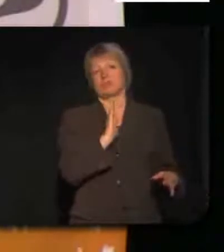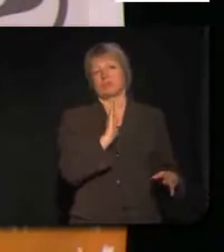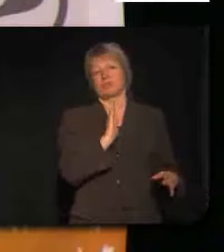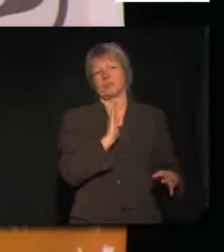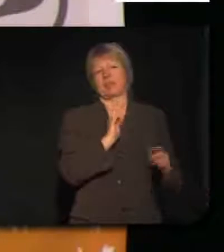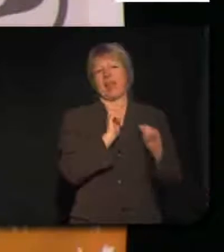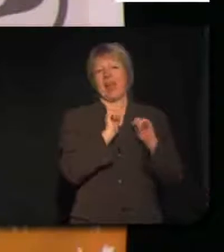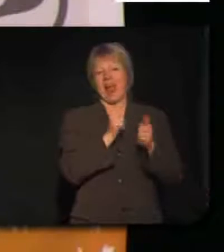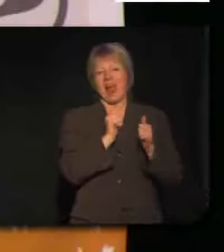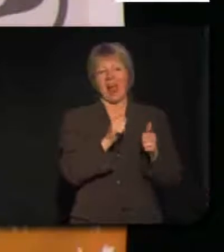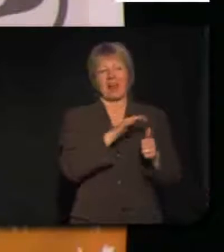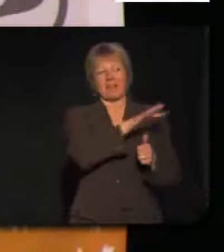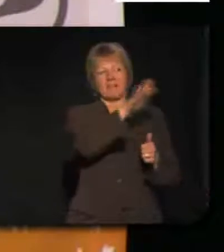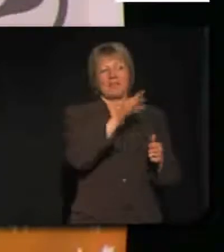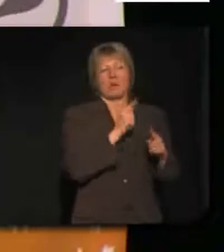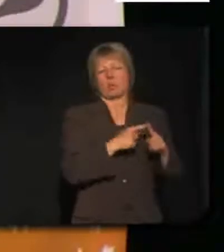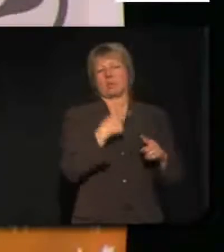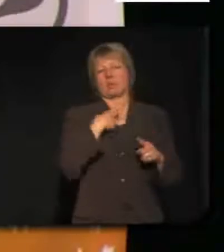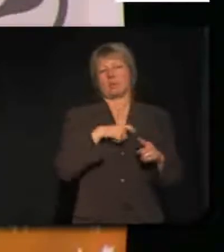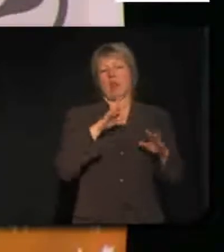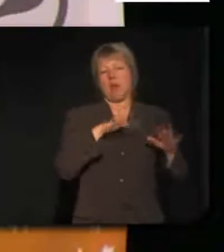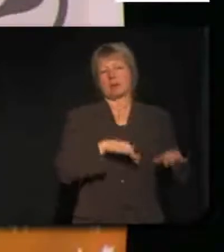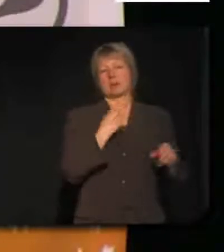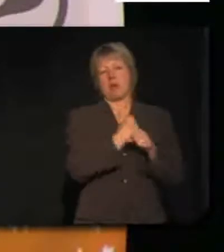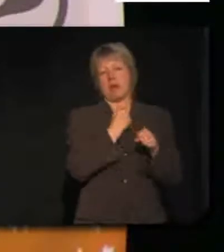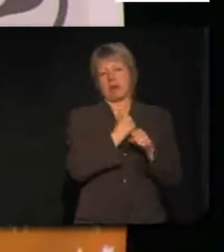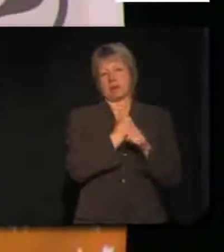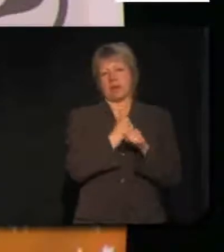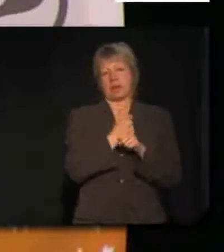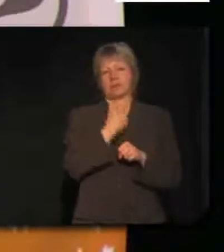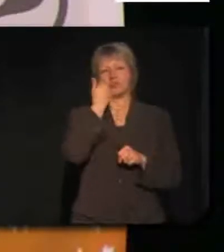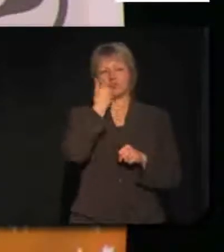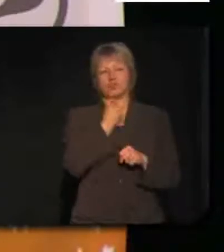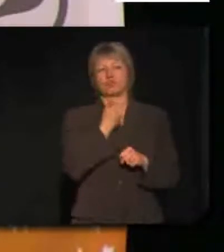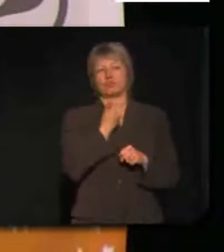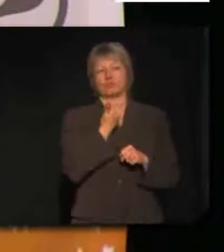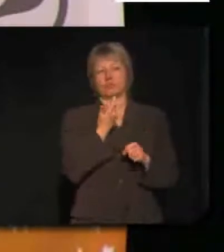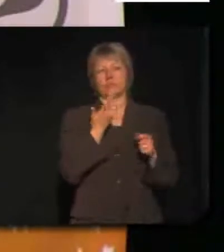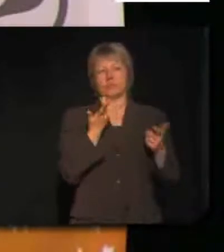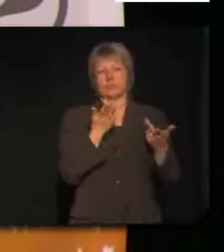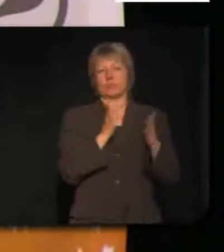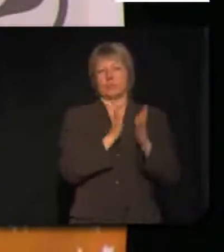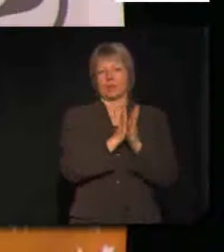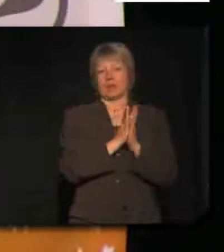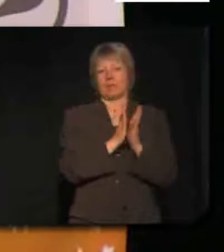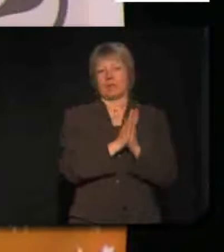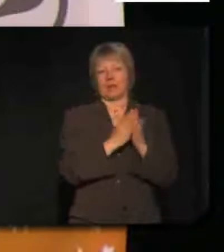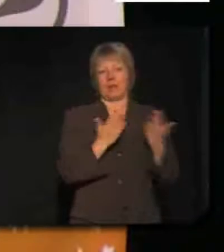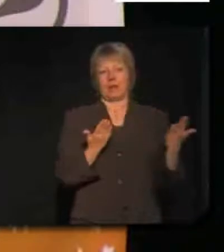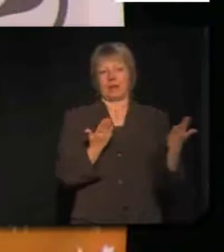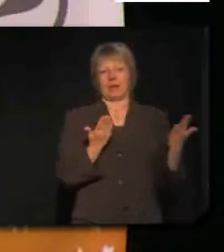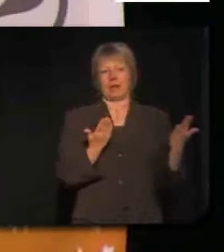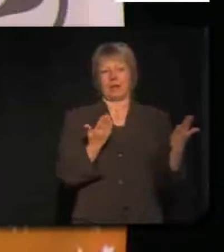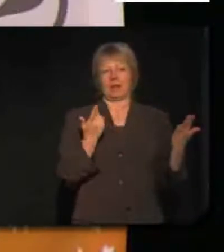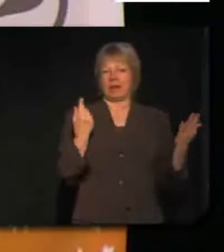arbeiten lassen dazu gehört auch uns zu nerven sprich ansprechen